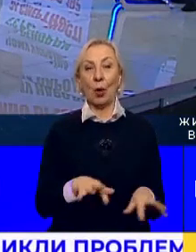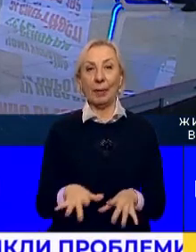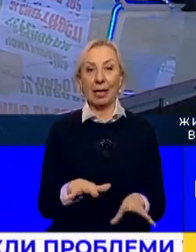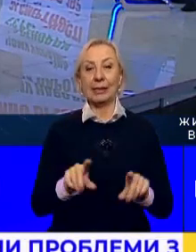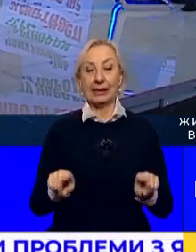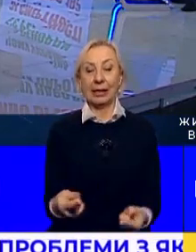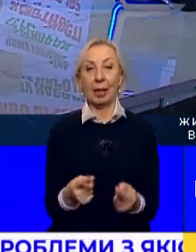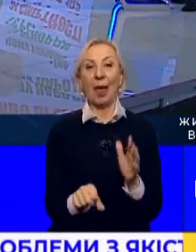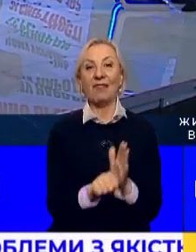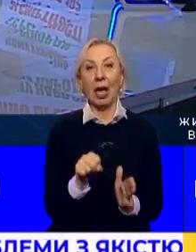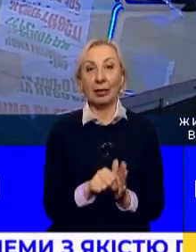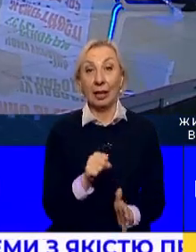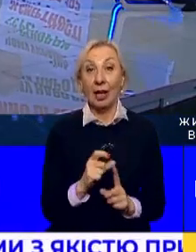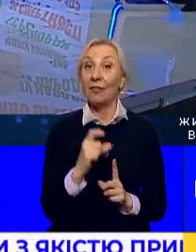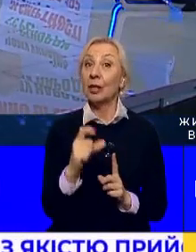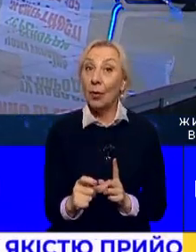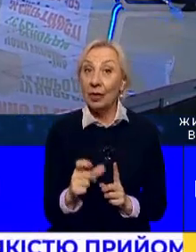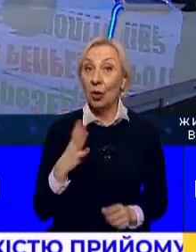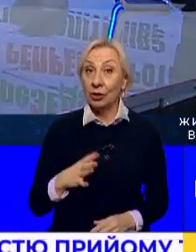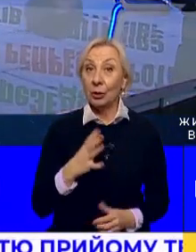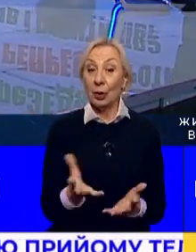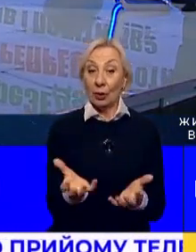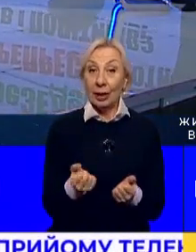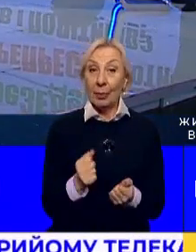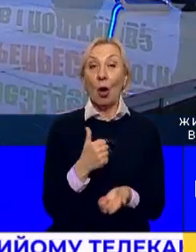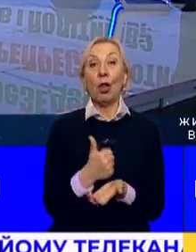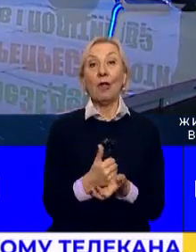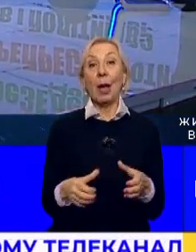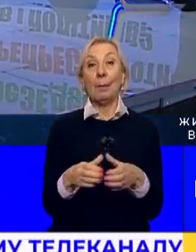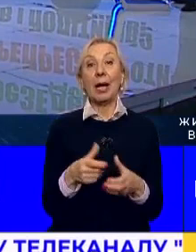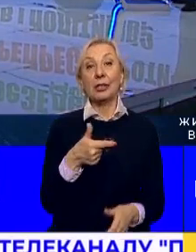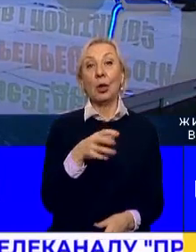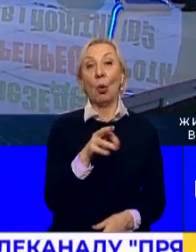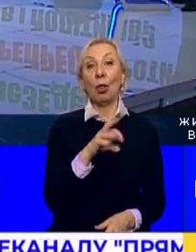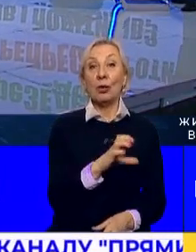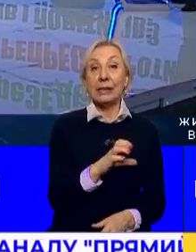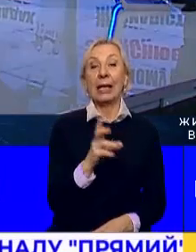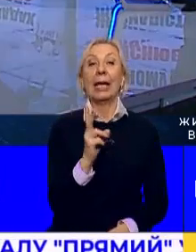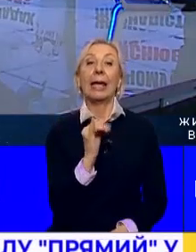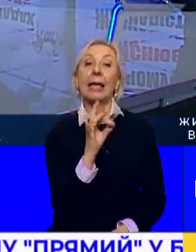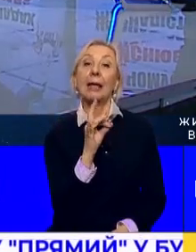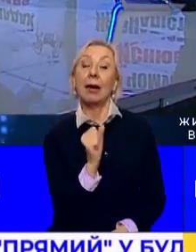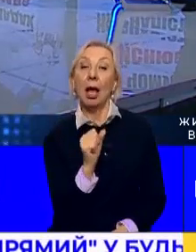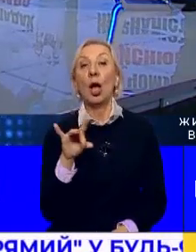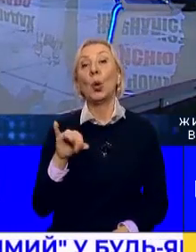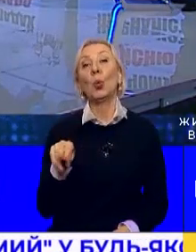вагнерівців. Відповіді на ці питання очікувала отримати і голова партії «Голос» Кіра Рудик. Почуємо її пряму